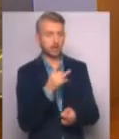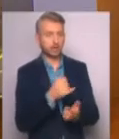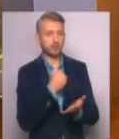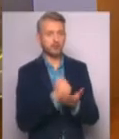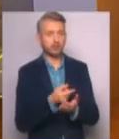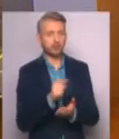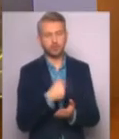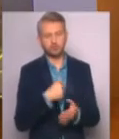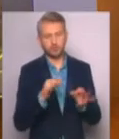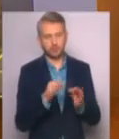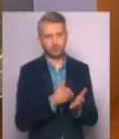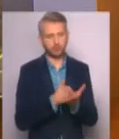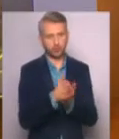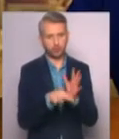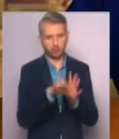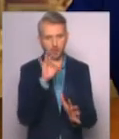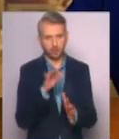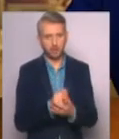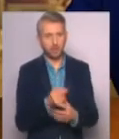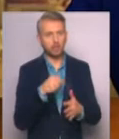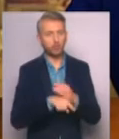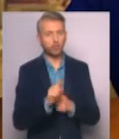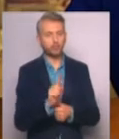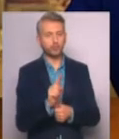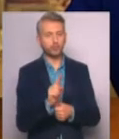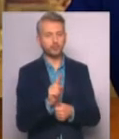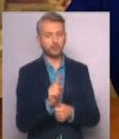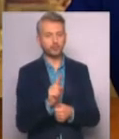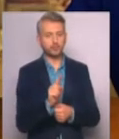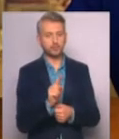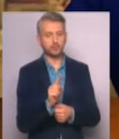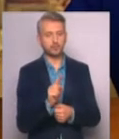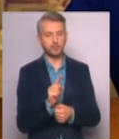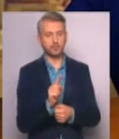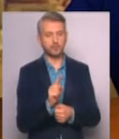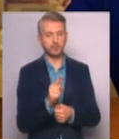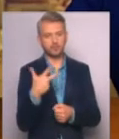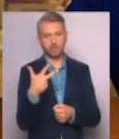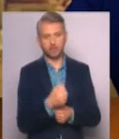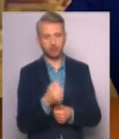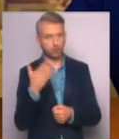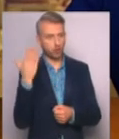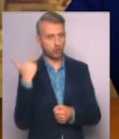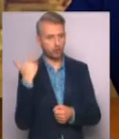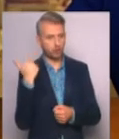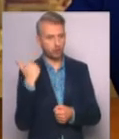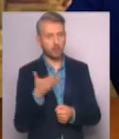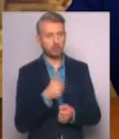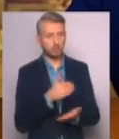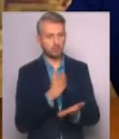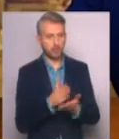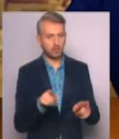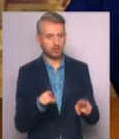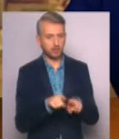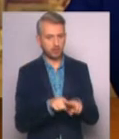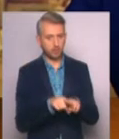ми на правильному шляху, навірному, тому що, ну, буквально, мабуть, 3 тижні тому ми мали таку,